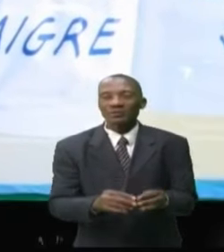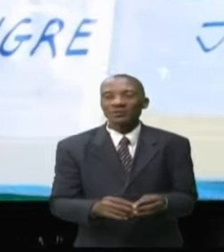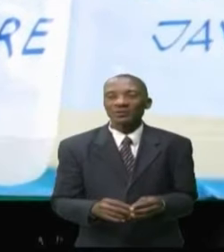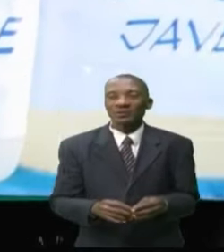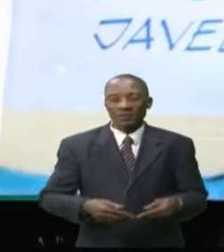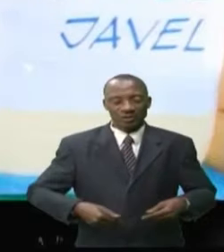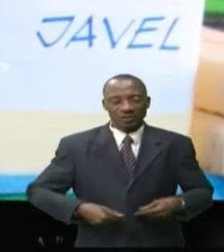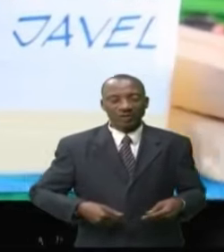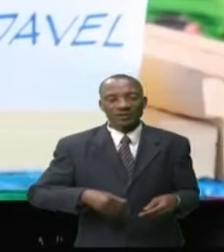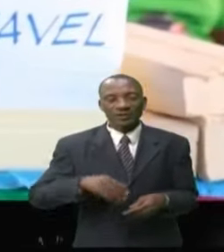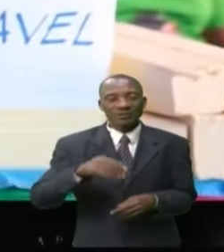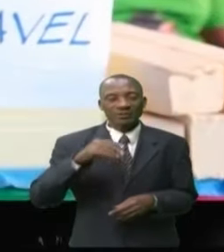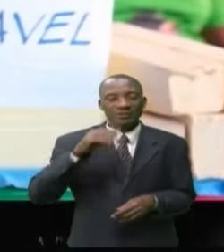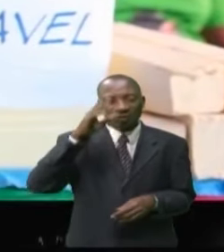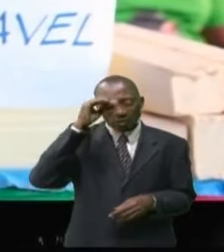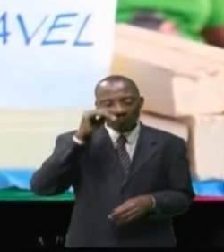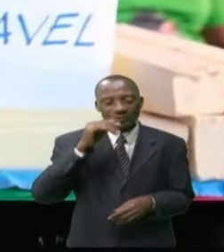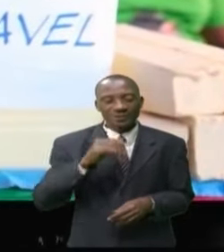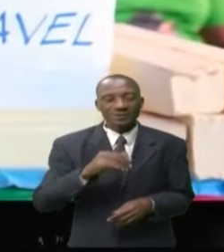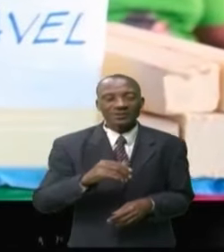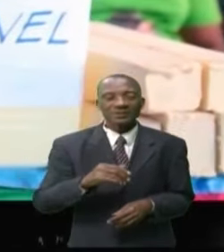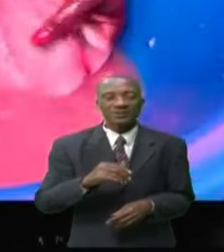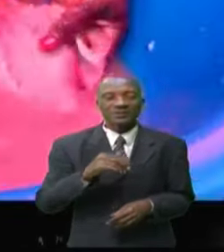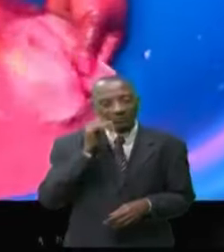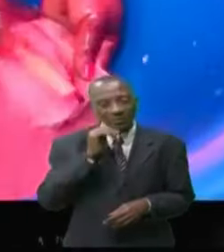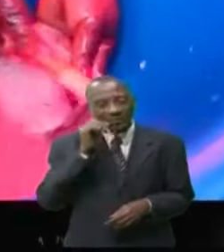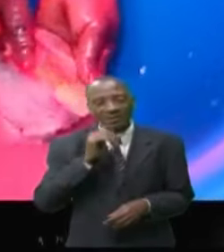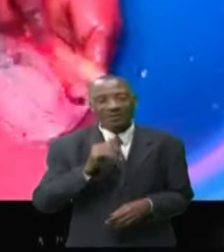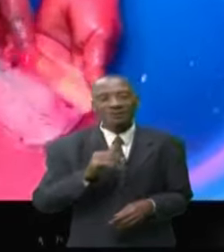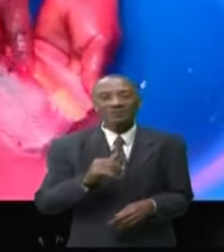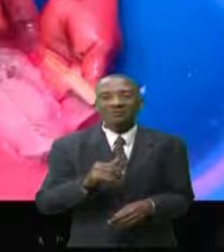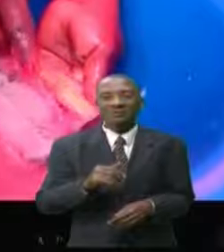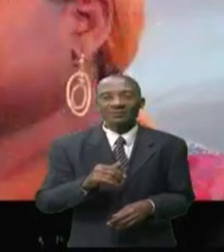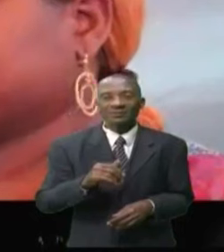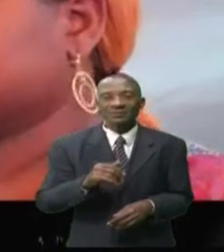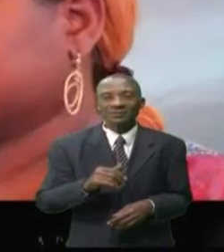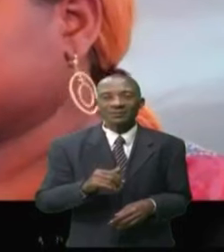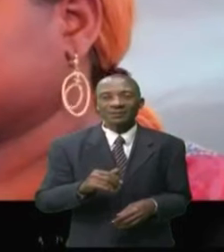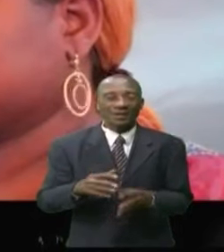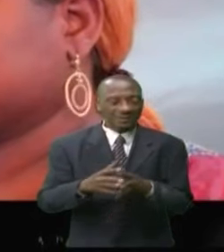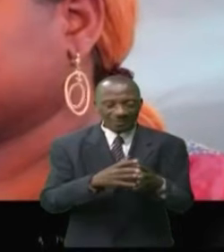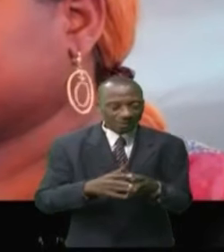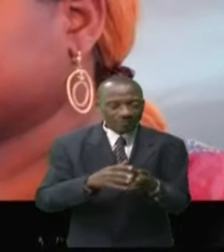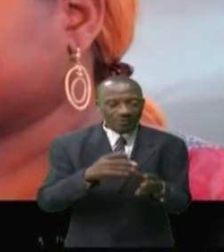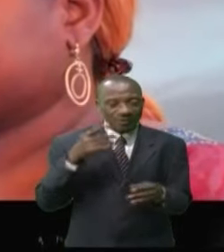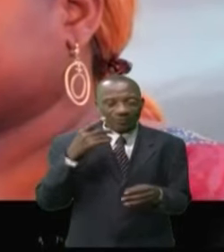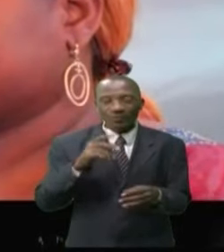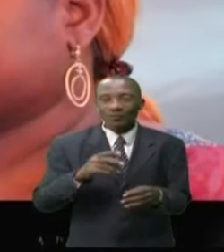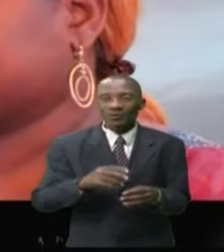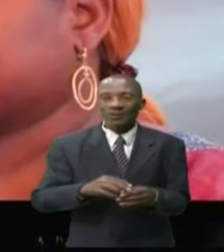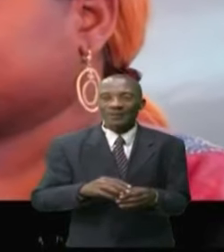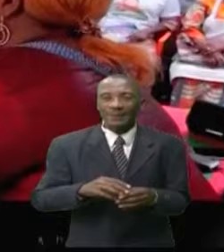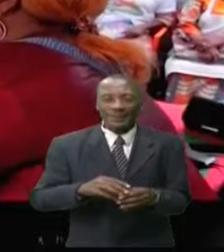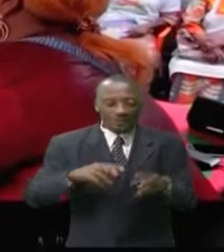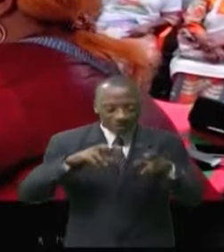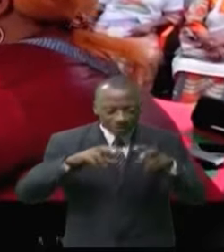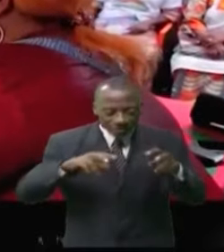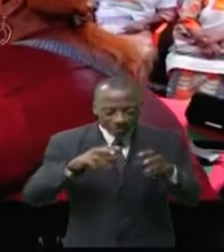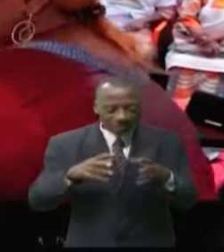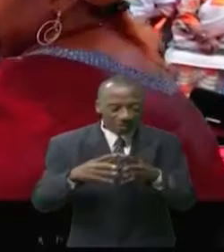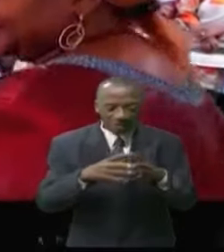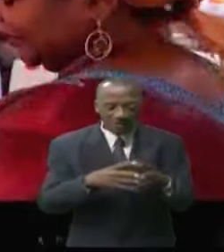contre la pauvreté à travers Lukunga des ovations sa là en toute humilité cet élu de la Lukunga a expliqué cette